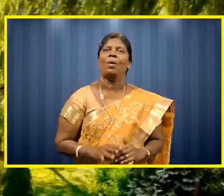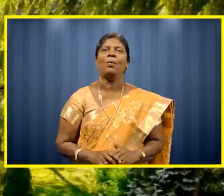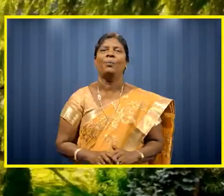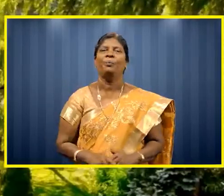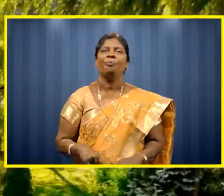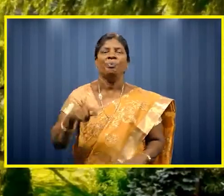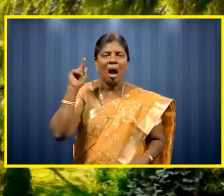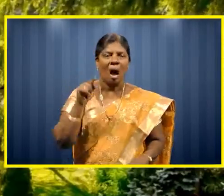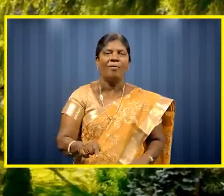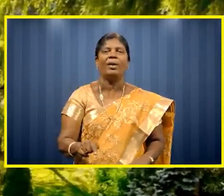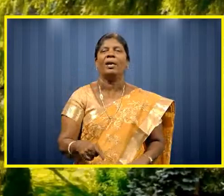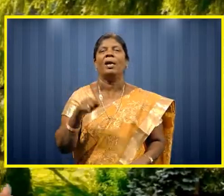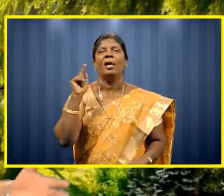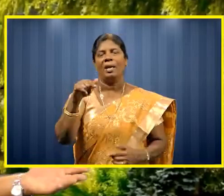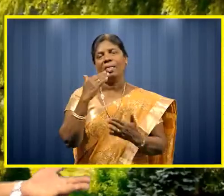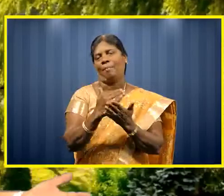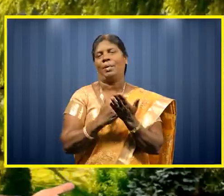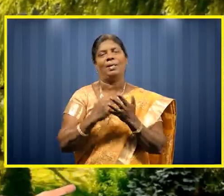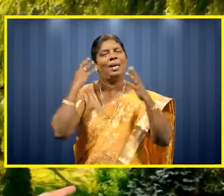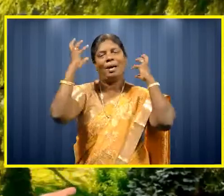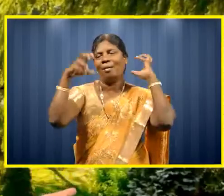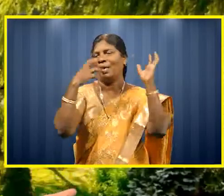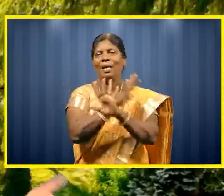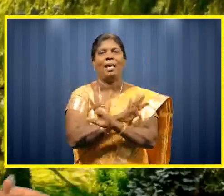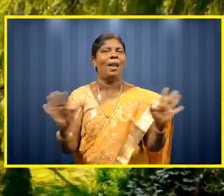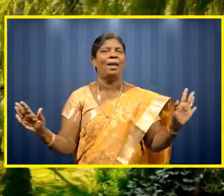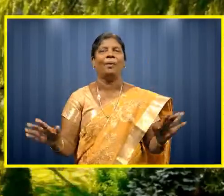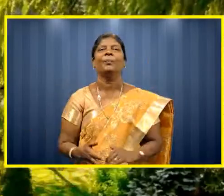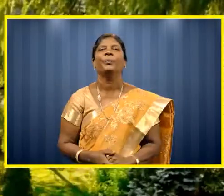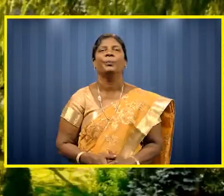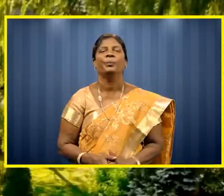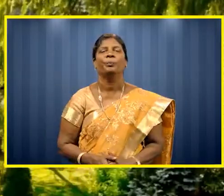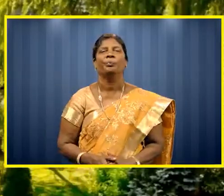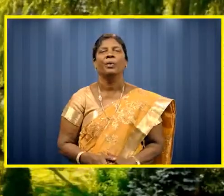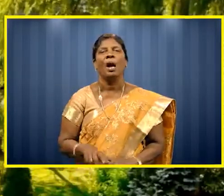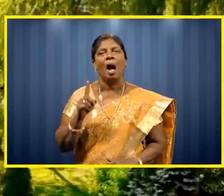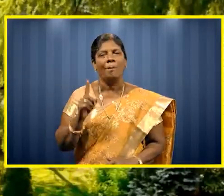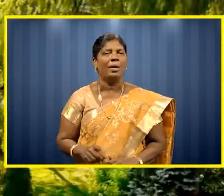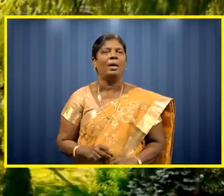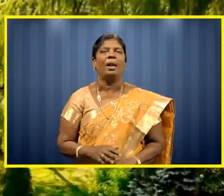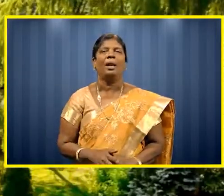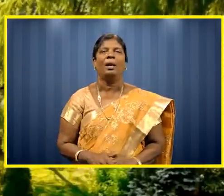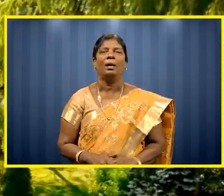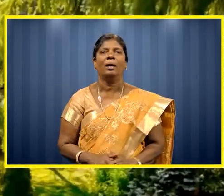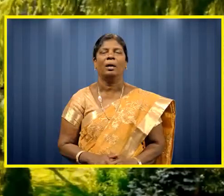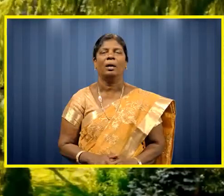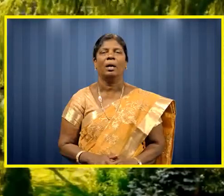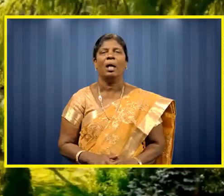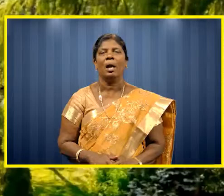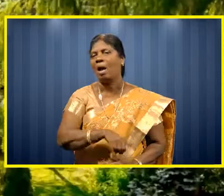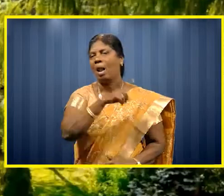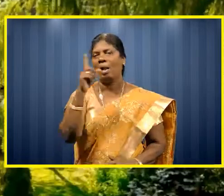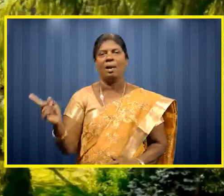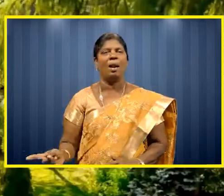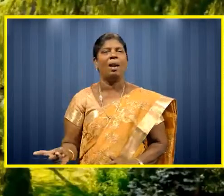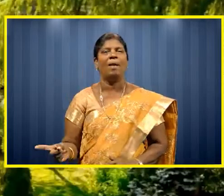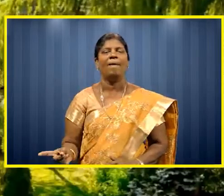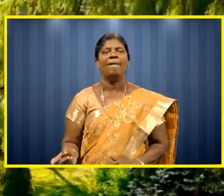கொடுத்திருக்கிறார்களோ, அவர்கள் இதை குறித்து பயப்பட வேண்டியதில்லை. அப்படியானால்